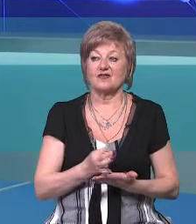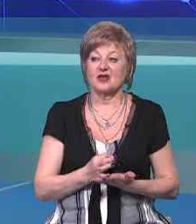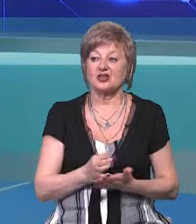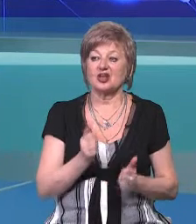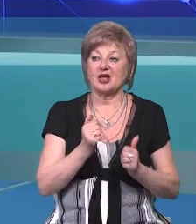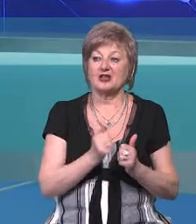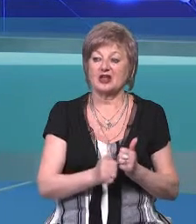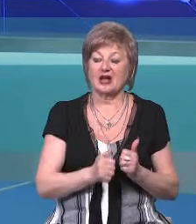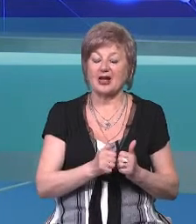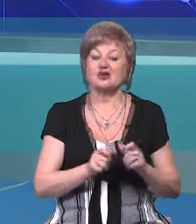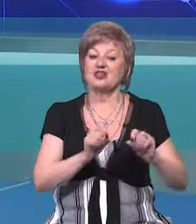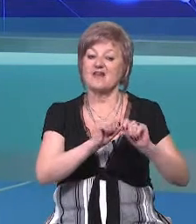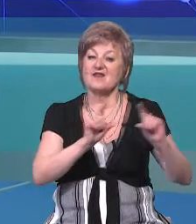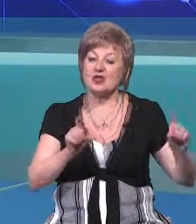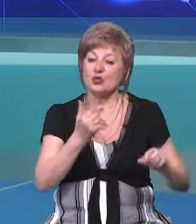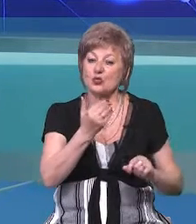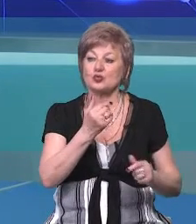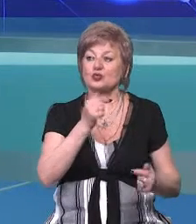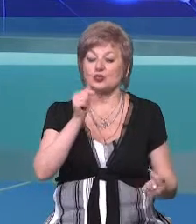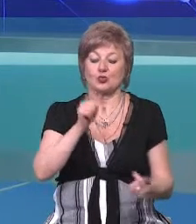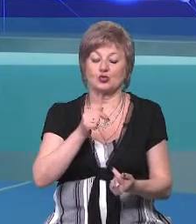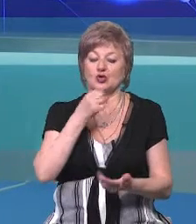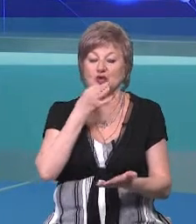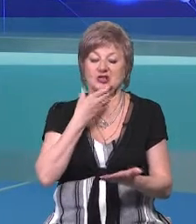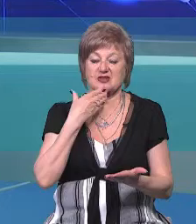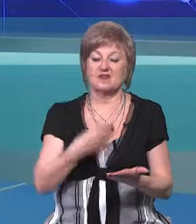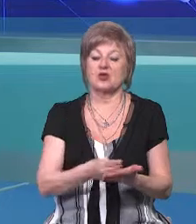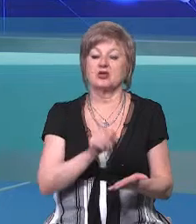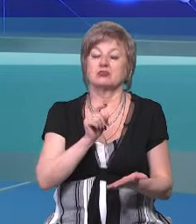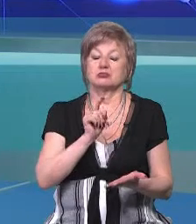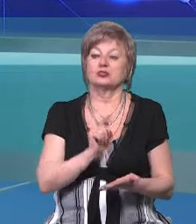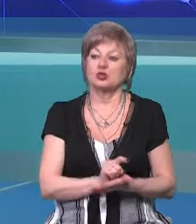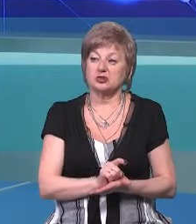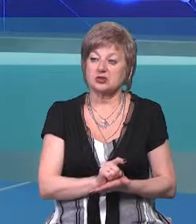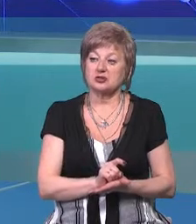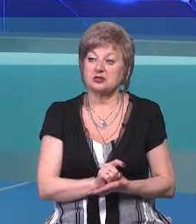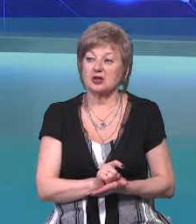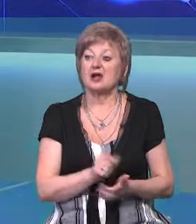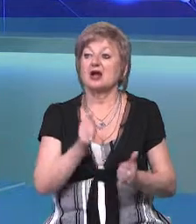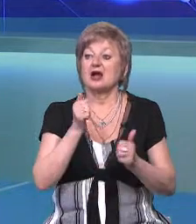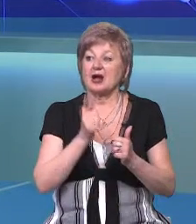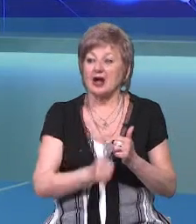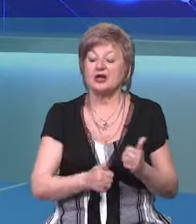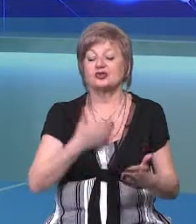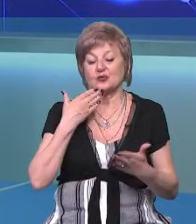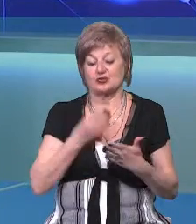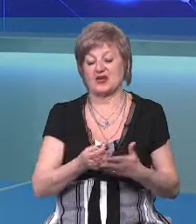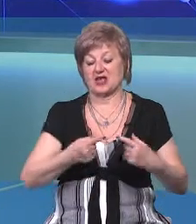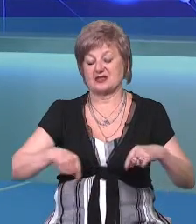кожне відомство відповідно до своїх повноважень, згідно чинного законодавства. Кожен у своїй сфері.